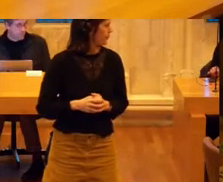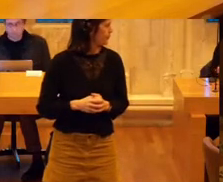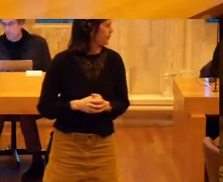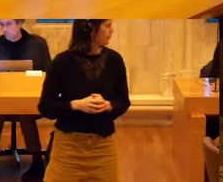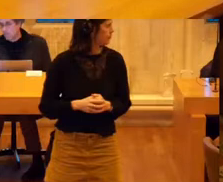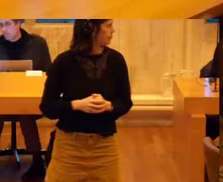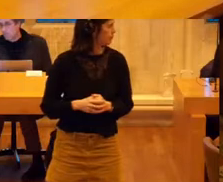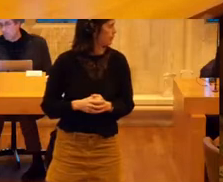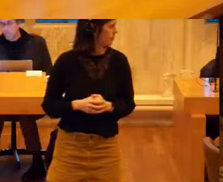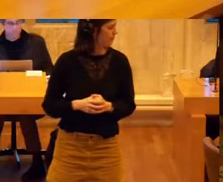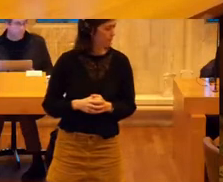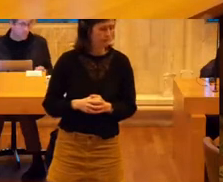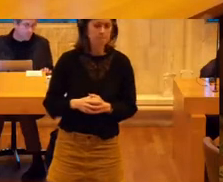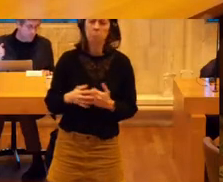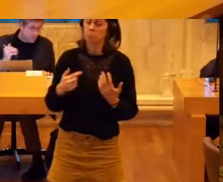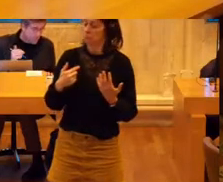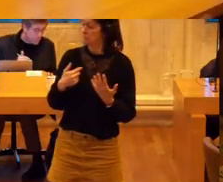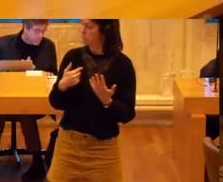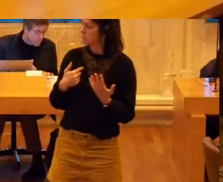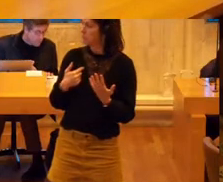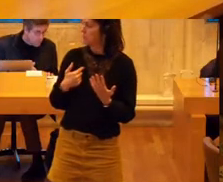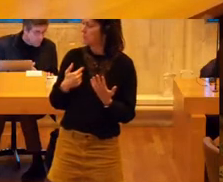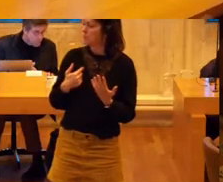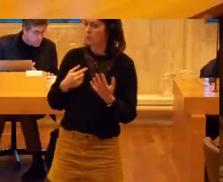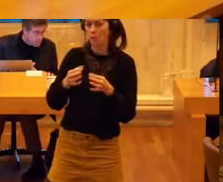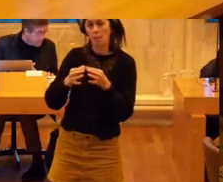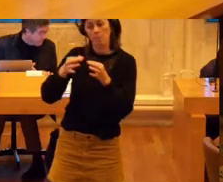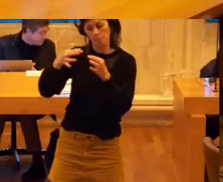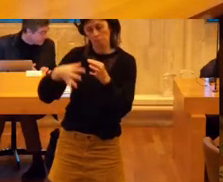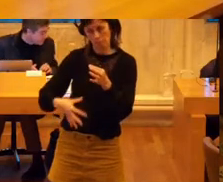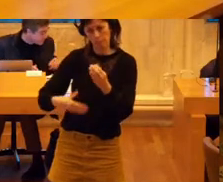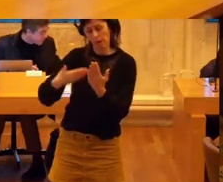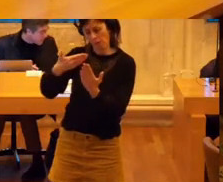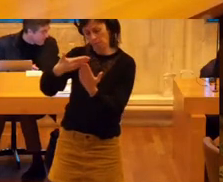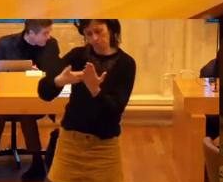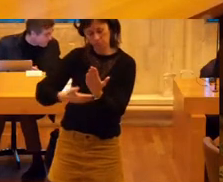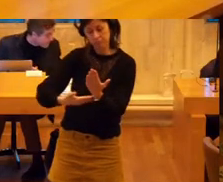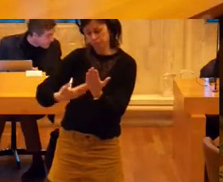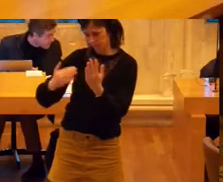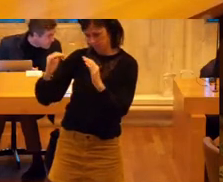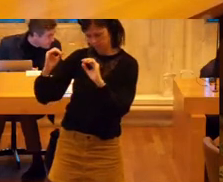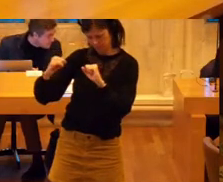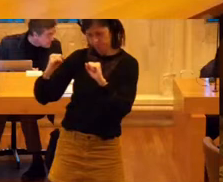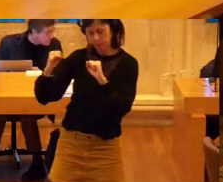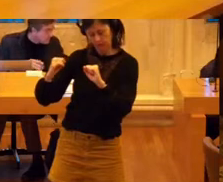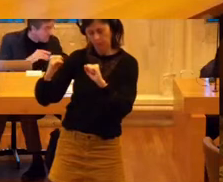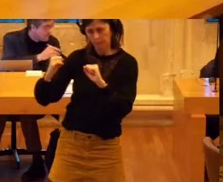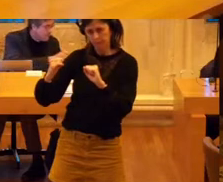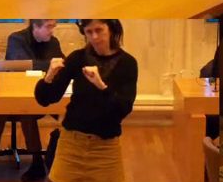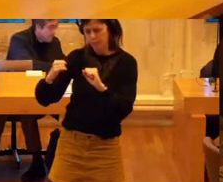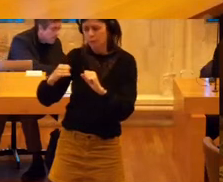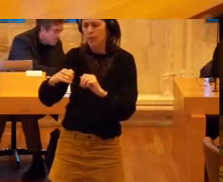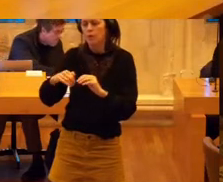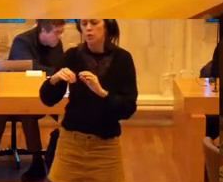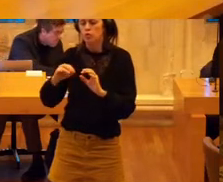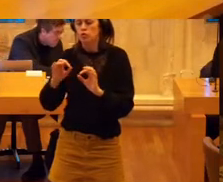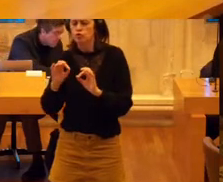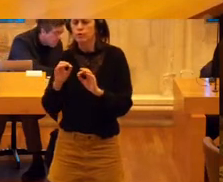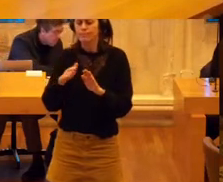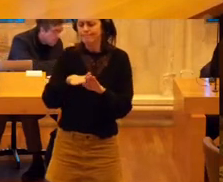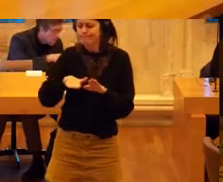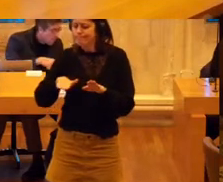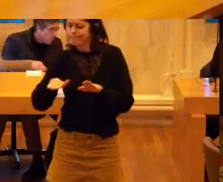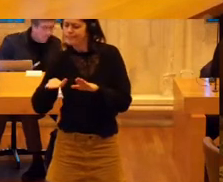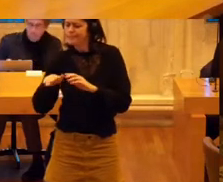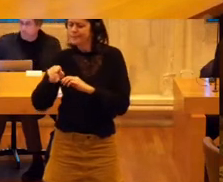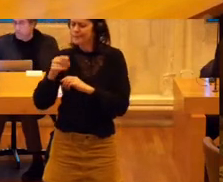Je suis complètement d'accord avec le bilan du contrat local de santé, mais je voudrais aborder une autre question qui est